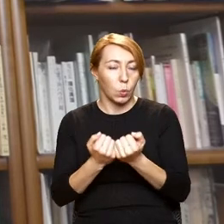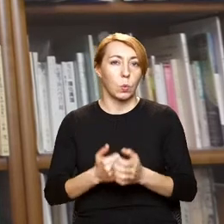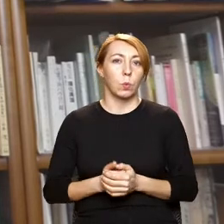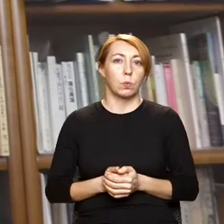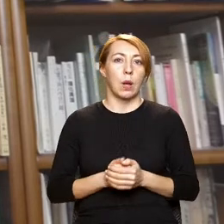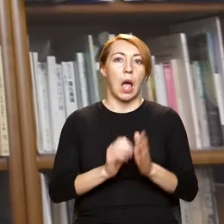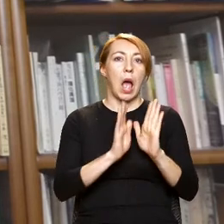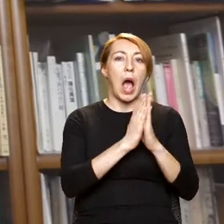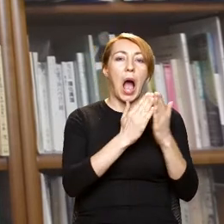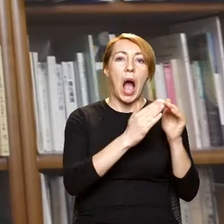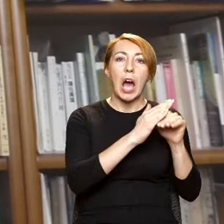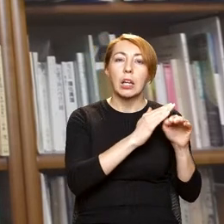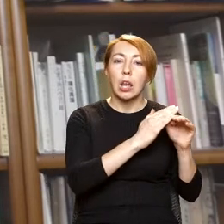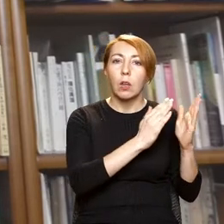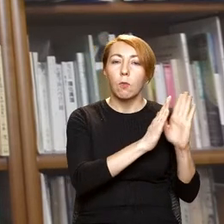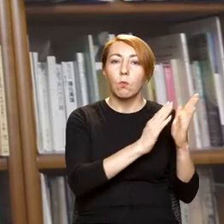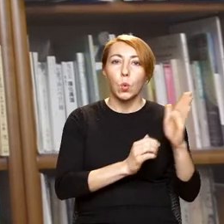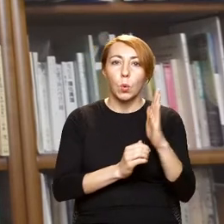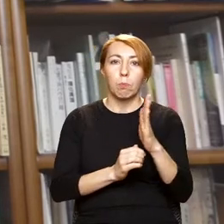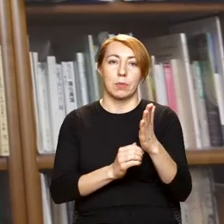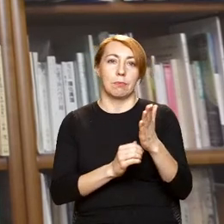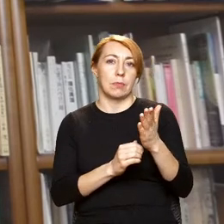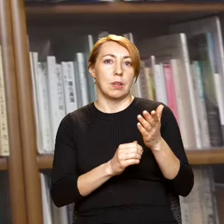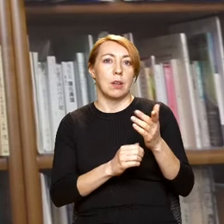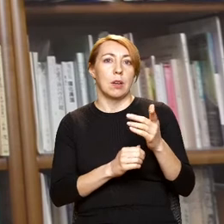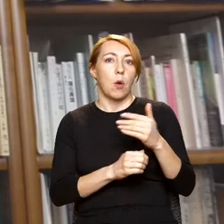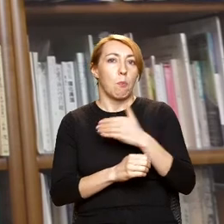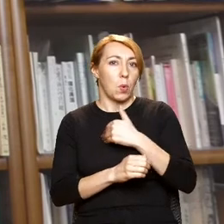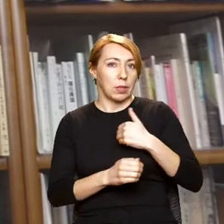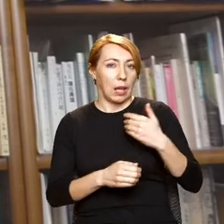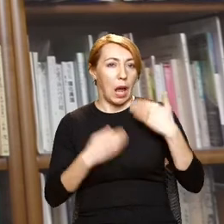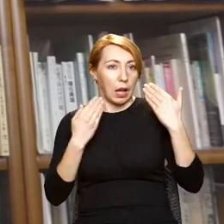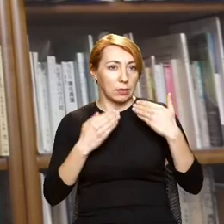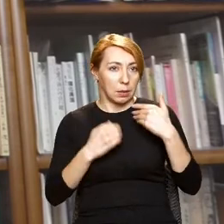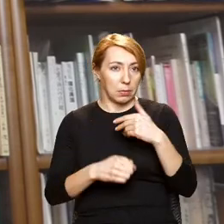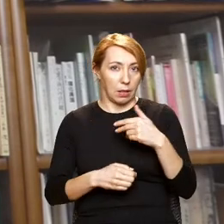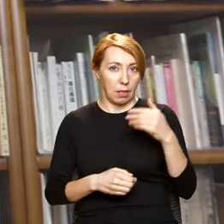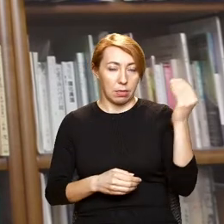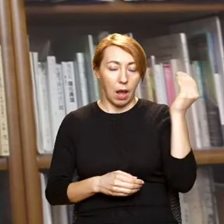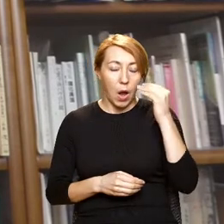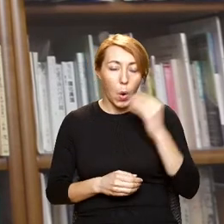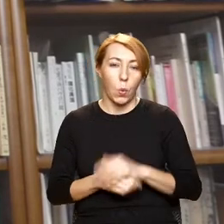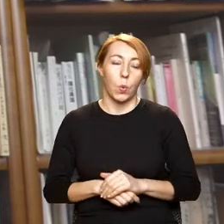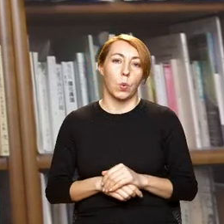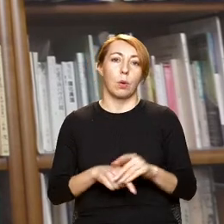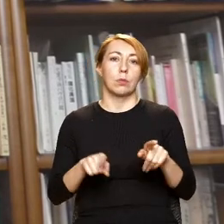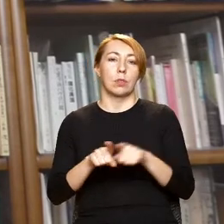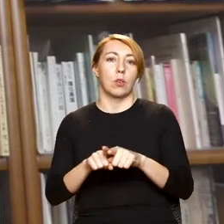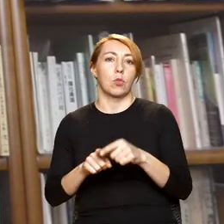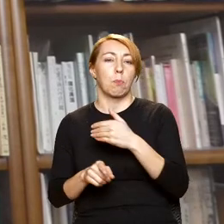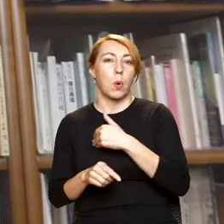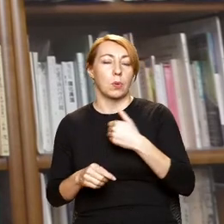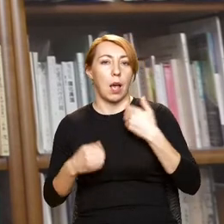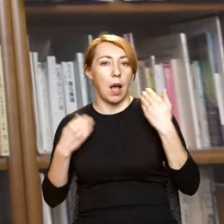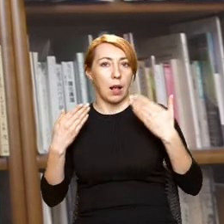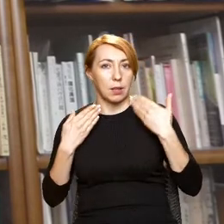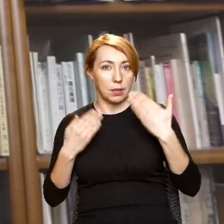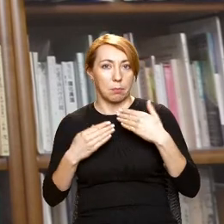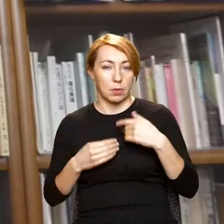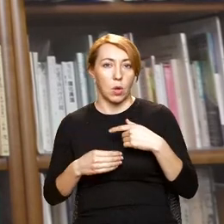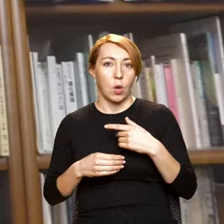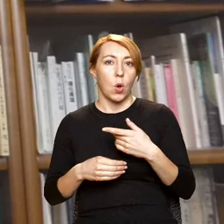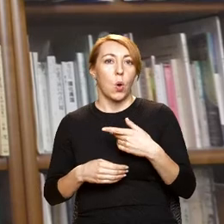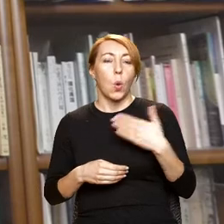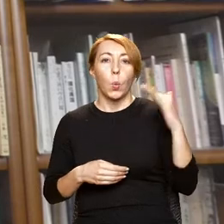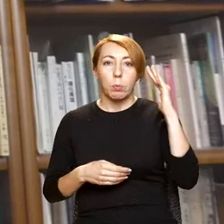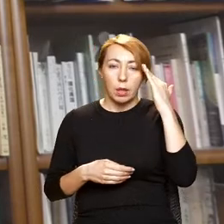Archiwum Nauki Polskiej Akademii Nauk i Polskiej Akademii Umiejętności, Archiwum